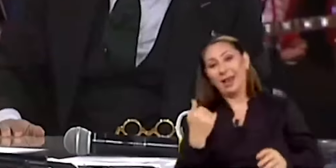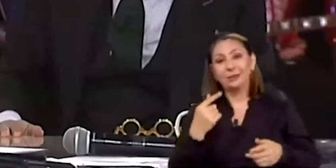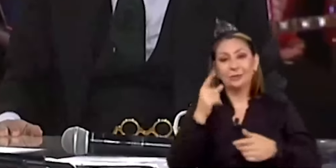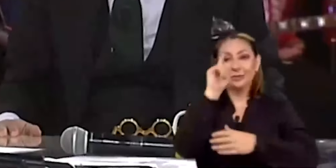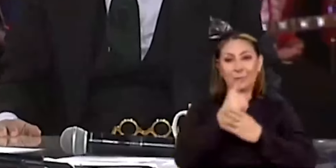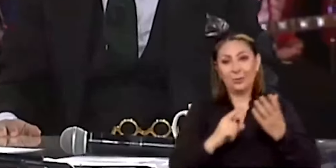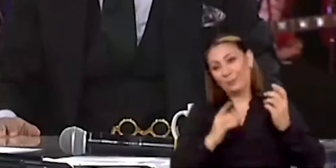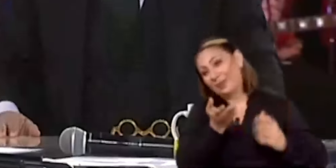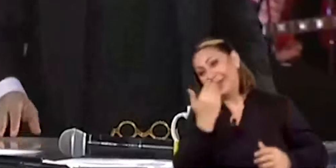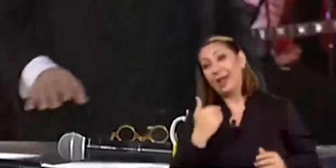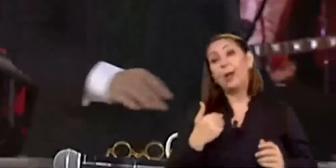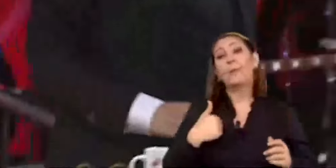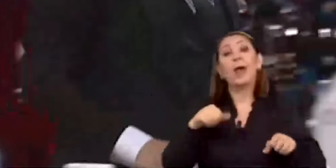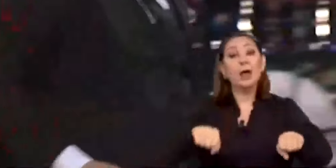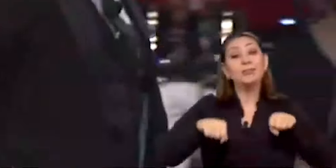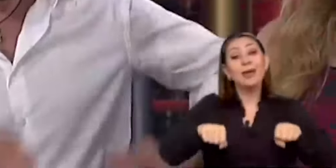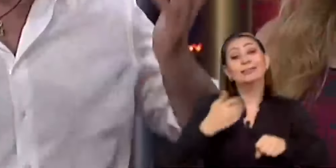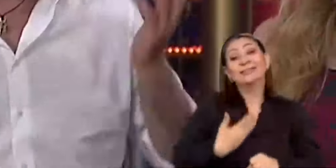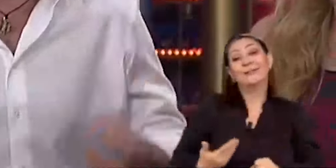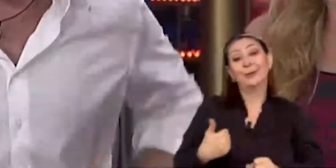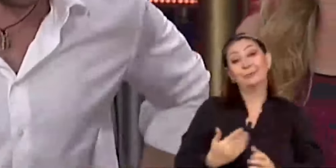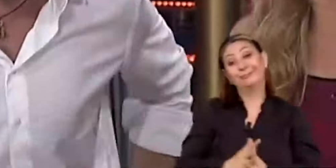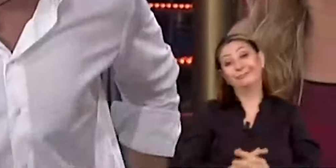Soyundum. Cemal gel görevim hocam. Ben atları seviyorum.